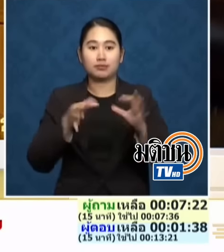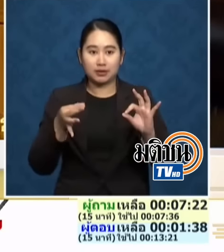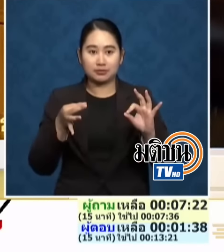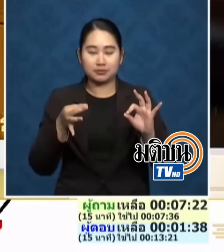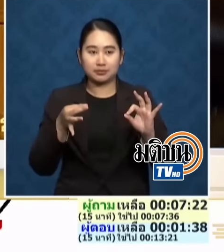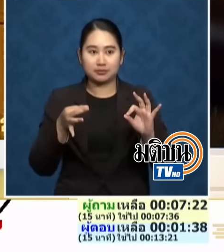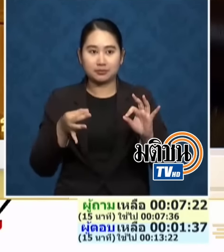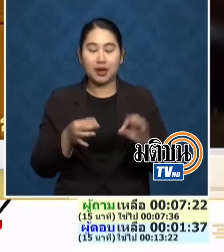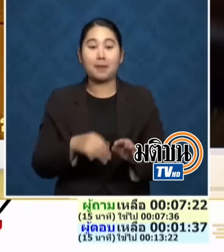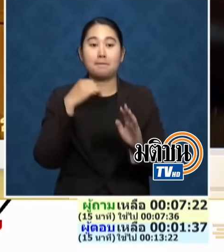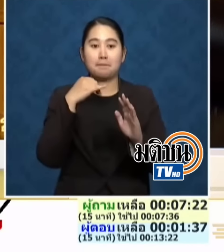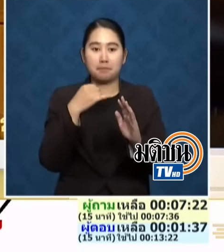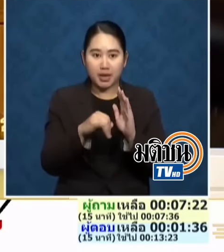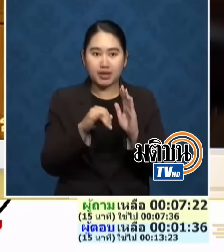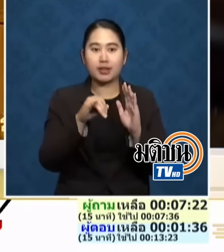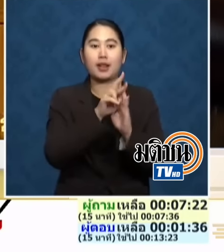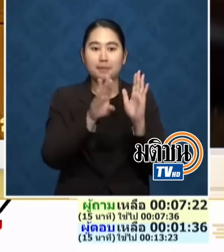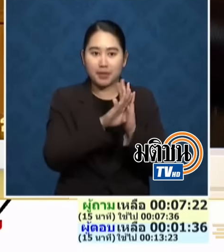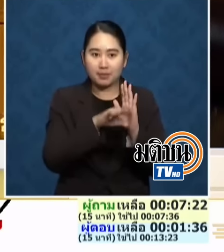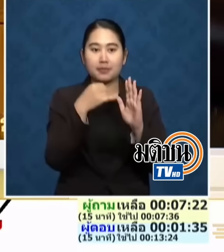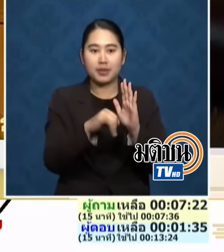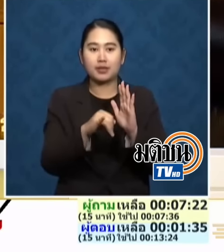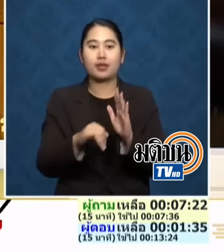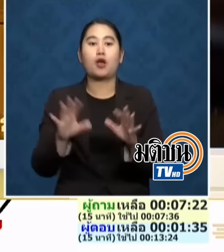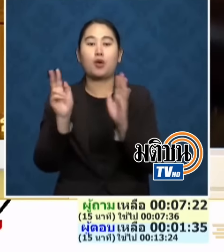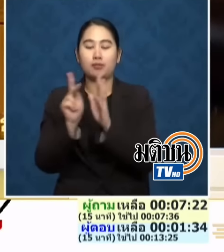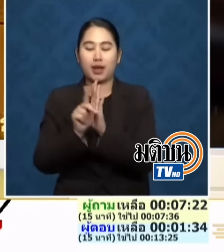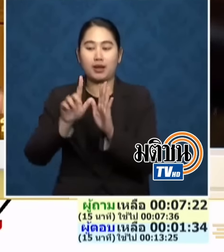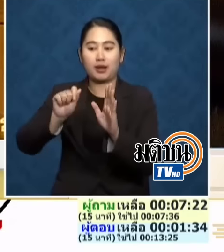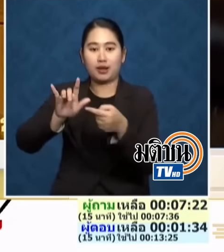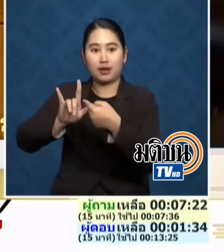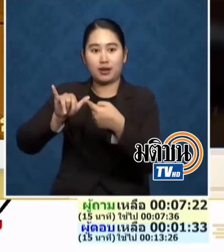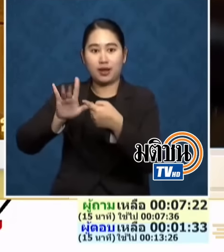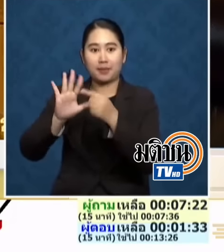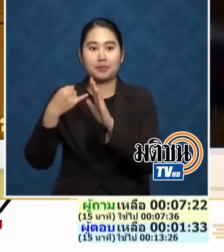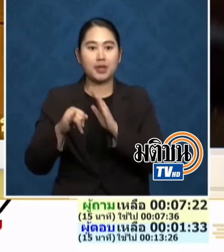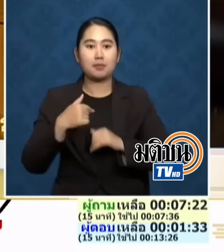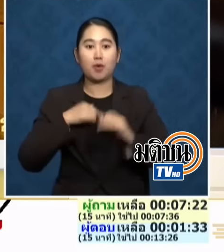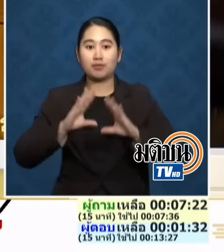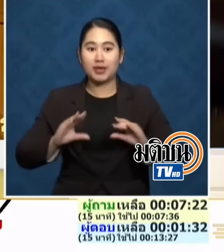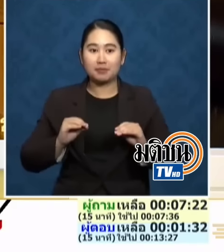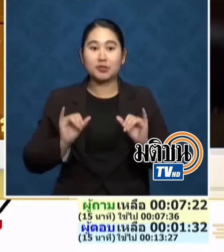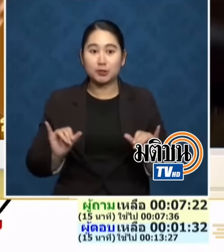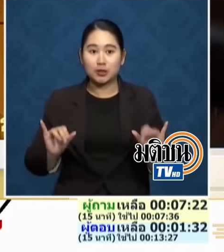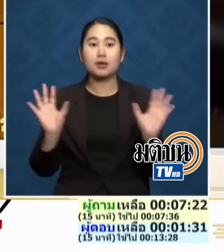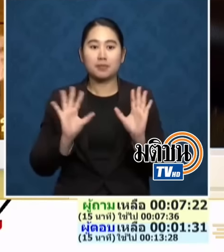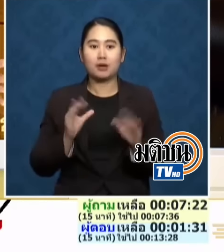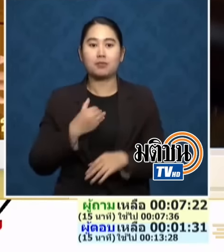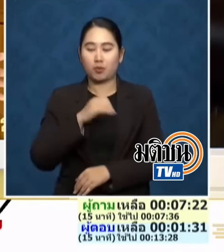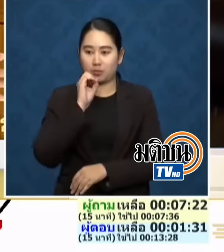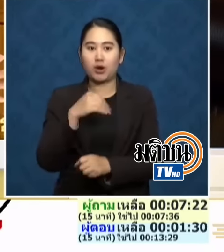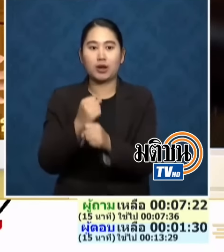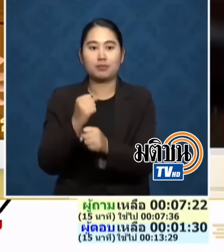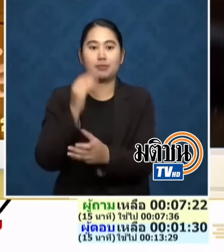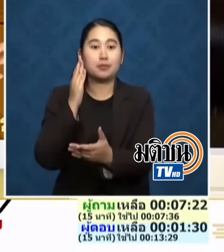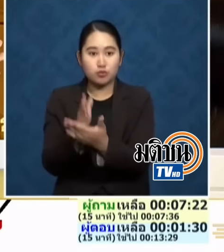ทั้งวิใน แล้วก็คดีอายานั้นผมไมได้น่งเฉย ขนาเดวกัสั่งให้หยุดทั้งหม